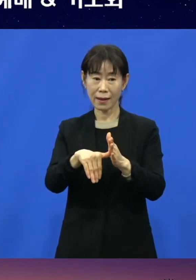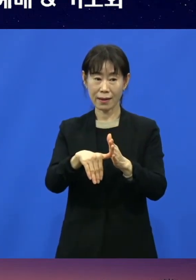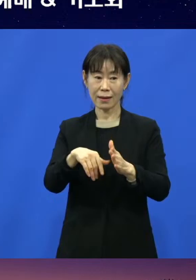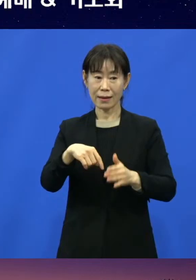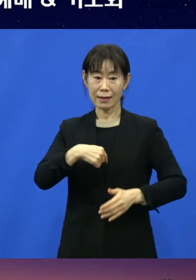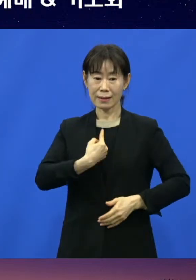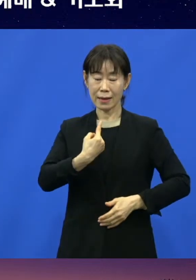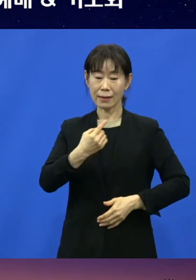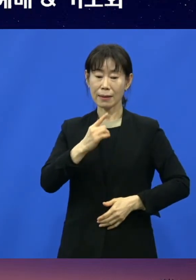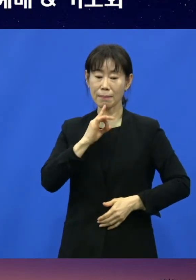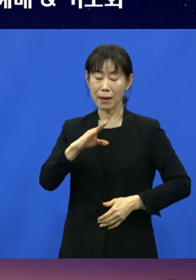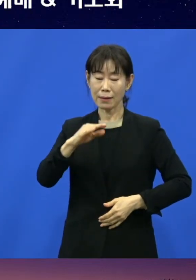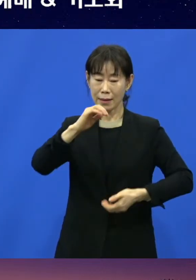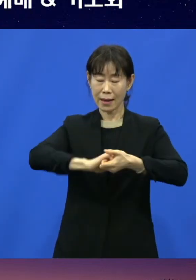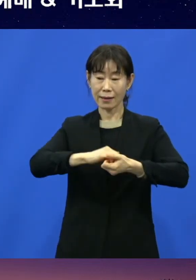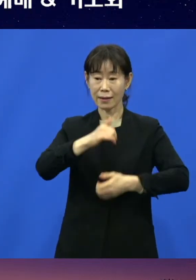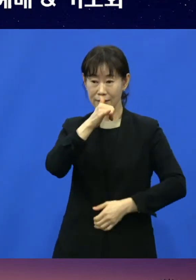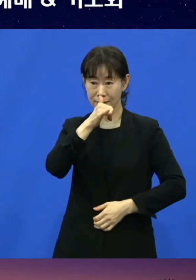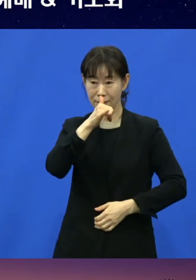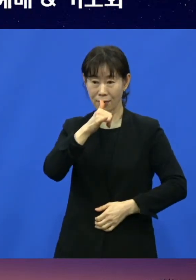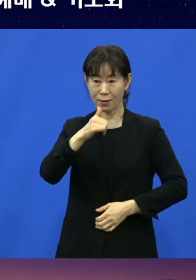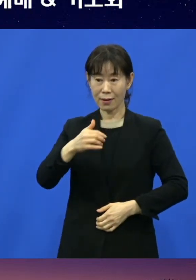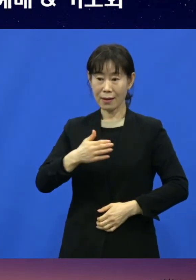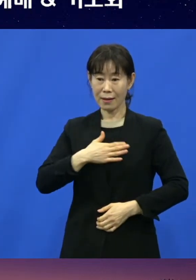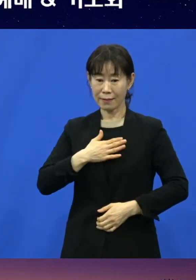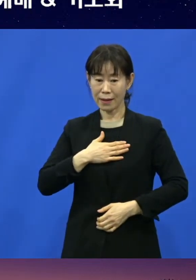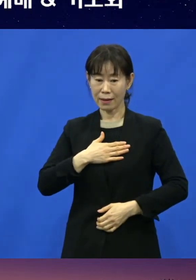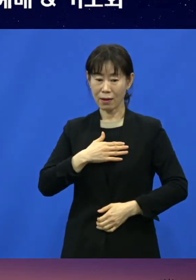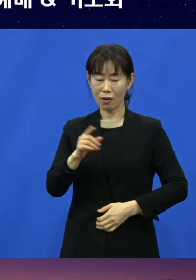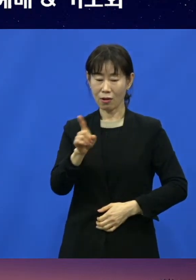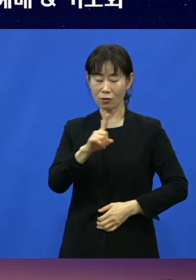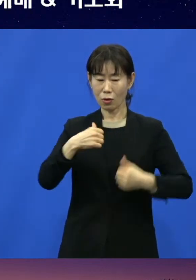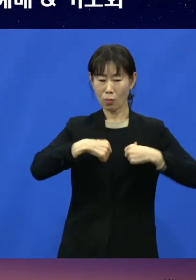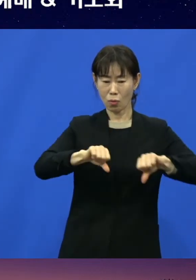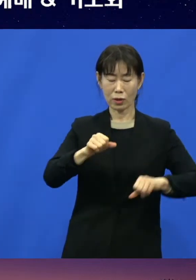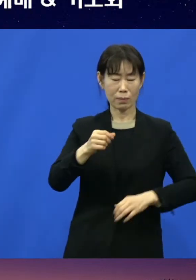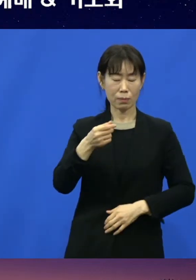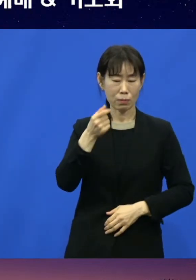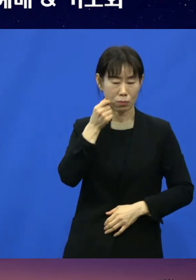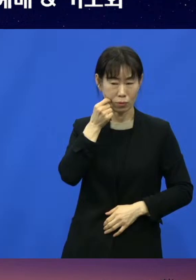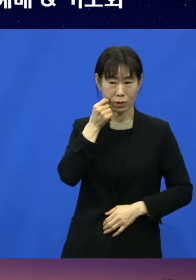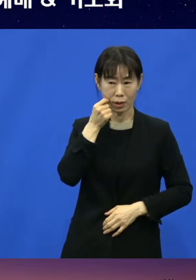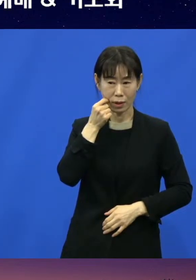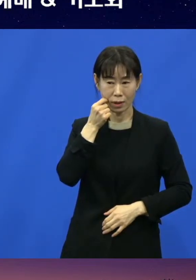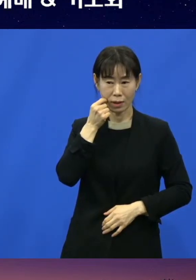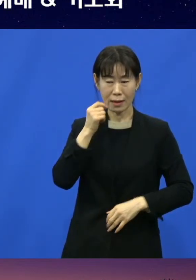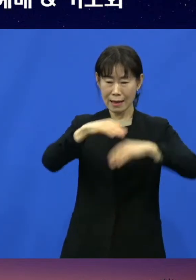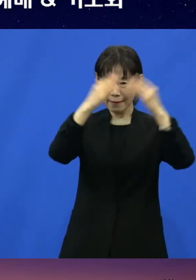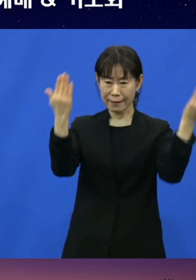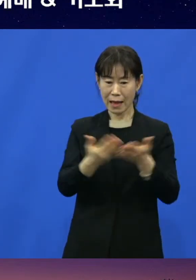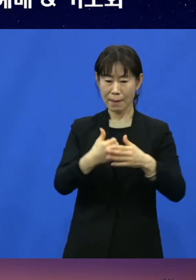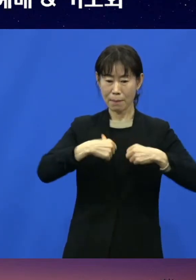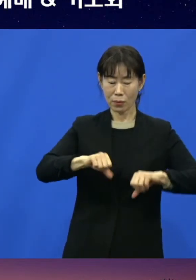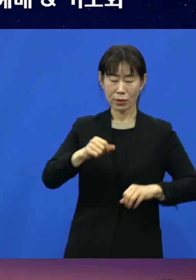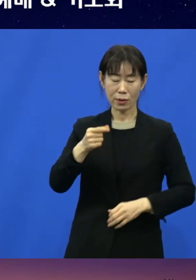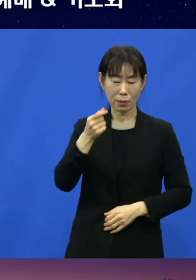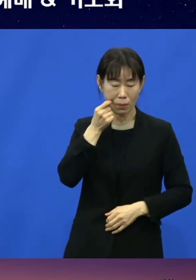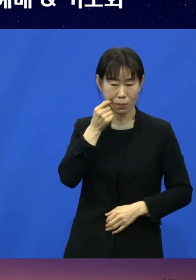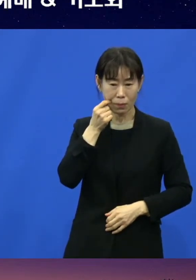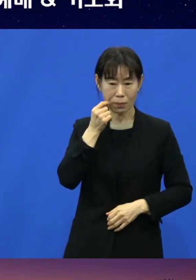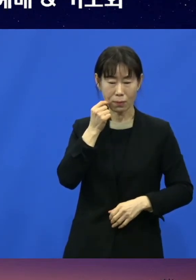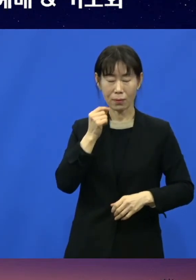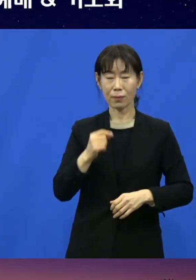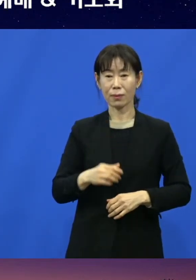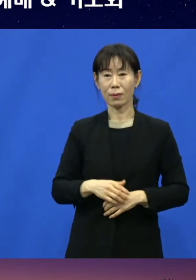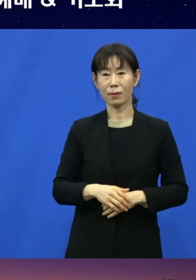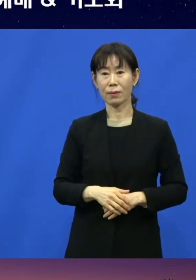있어요. 자신이 붙들고 있는 어떤 것을 놓치지 않아요. 신앙 전반에 적극성이 없어요. 할 건 다 해요. 그런데